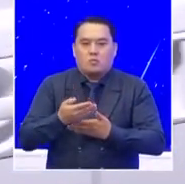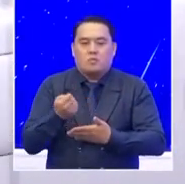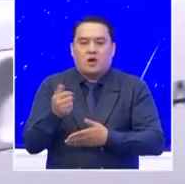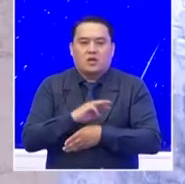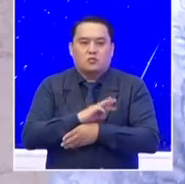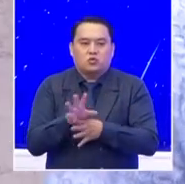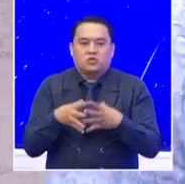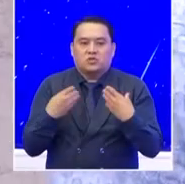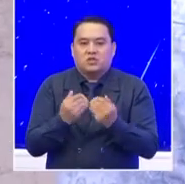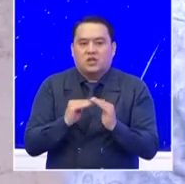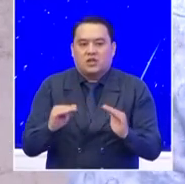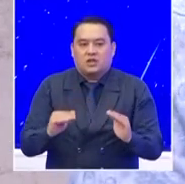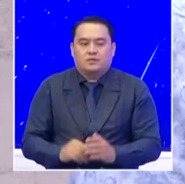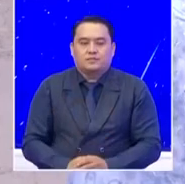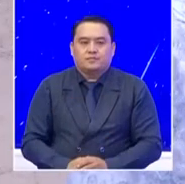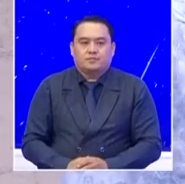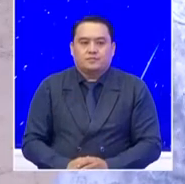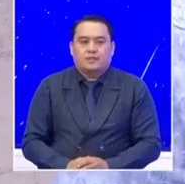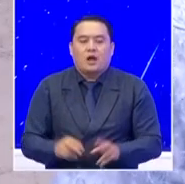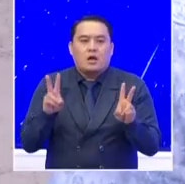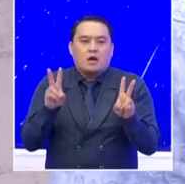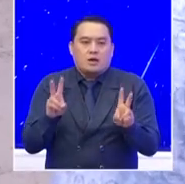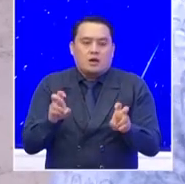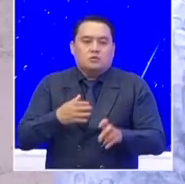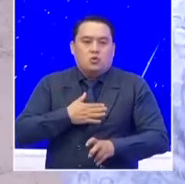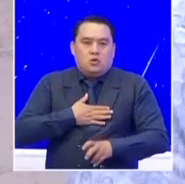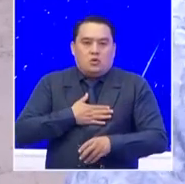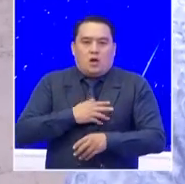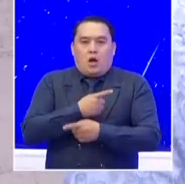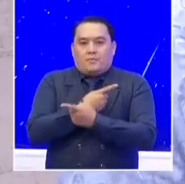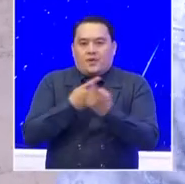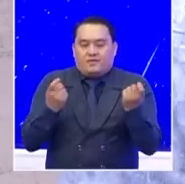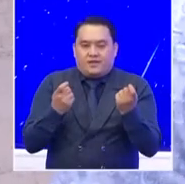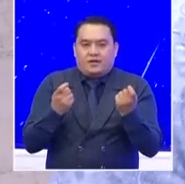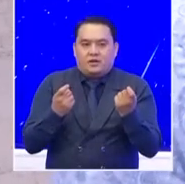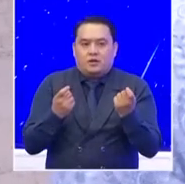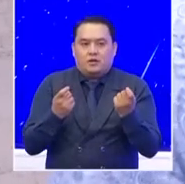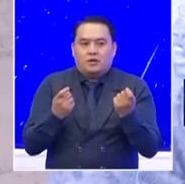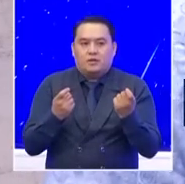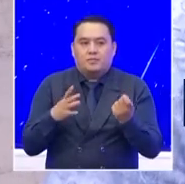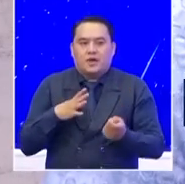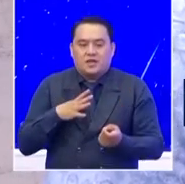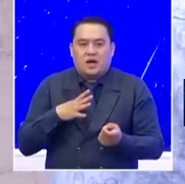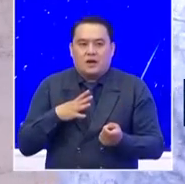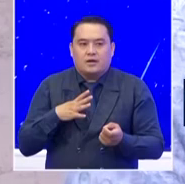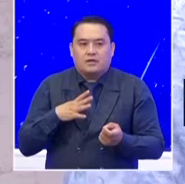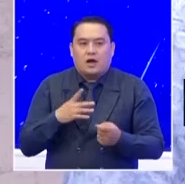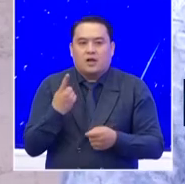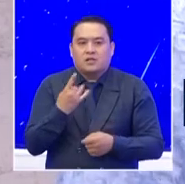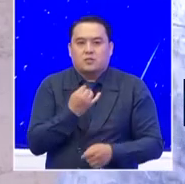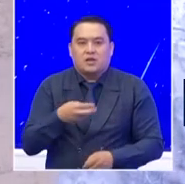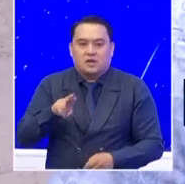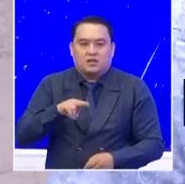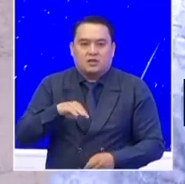малоимущих детей. В рамках нашего проекта «Кусто Хелп», который мы объявили во время пандемии, во времена карантина, как раз на 1 миллиард